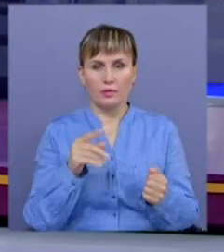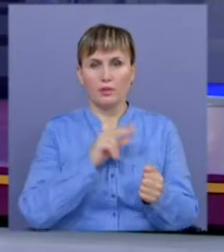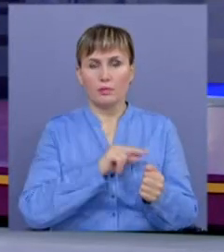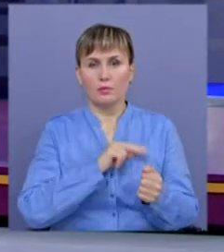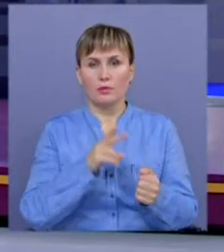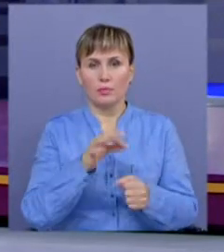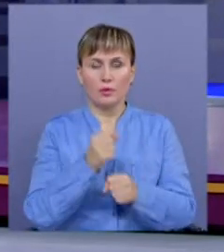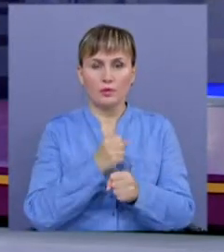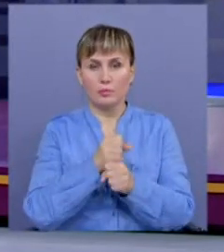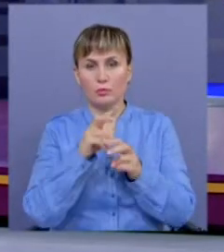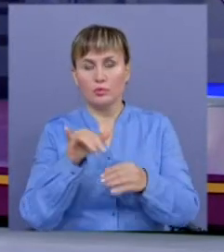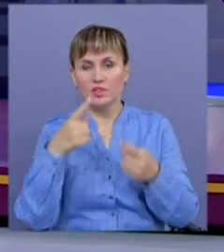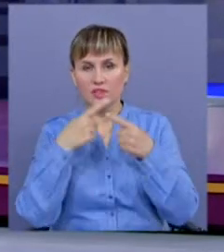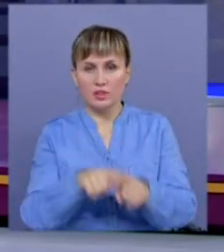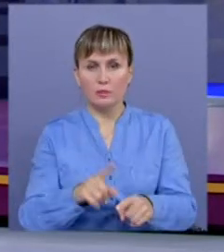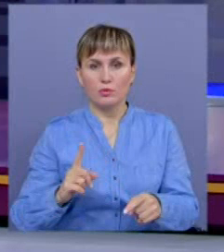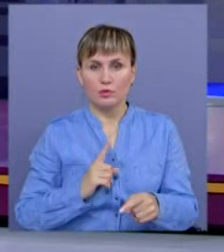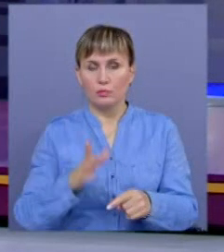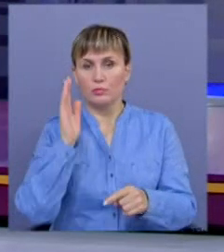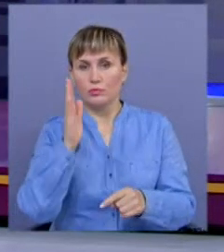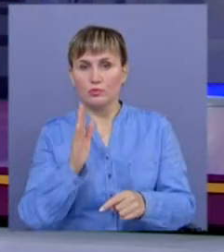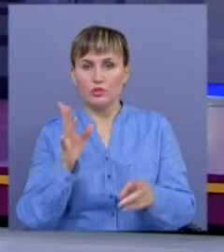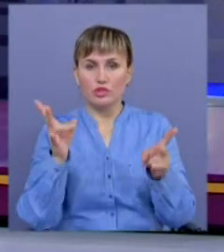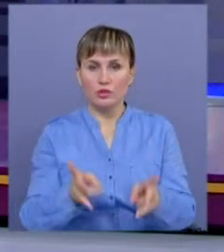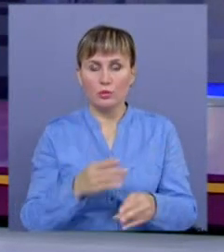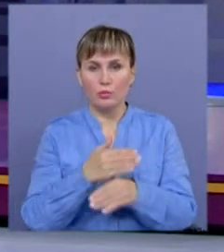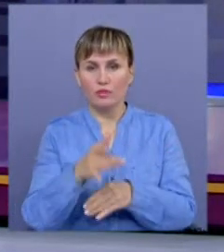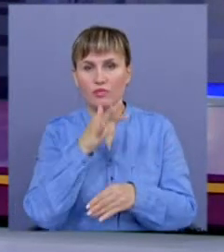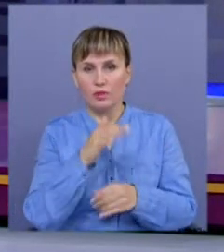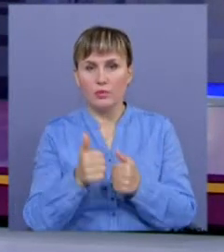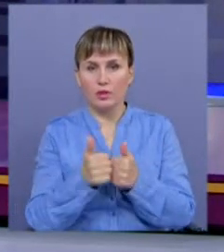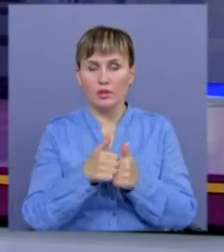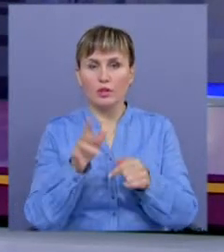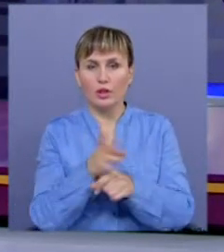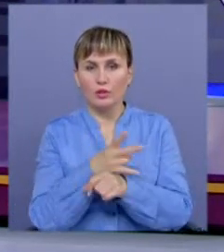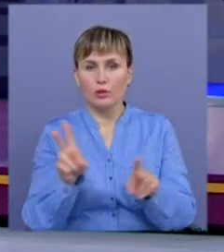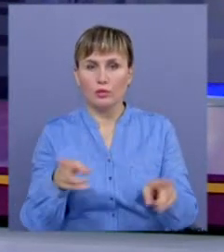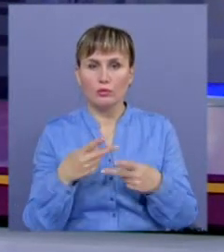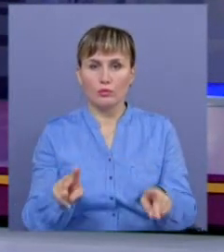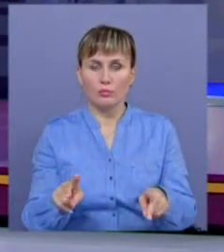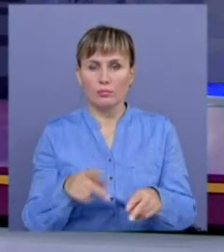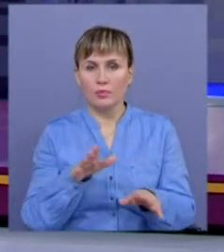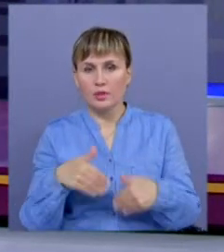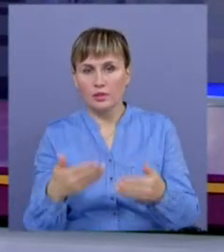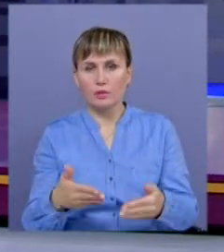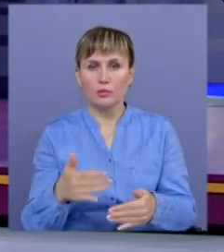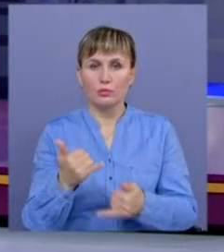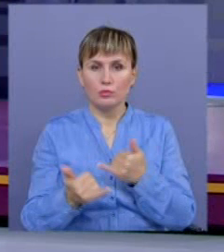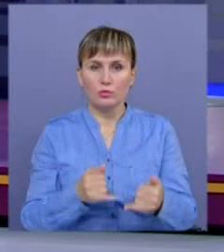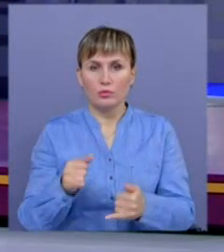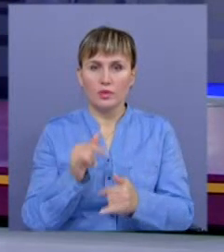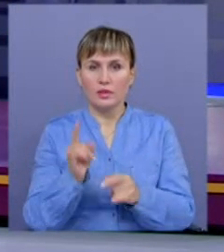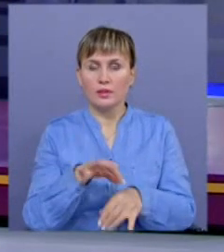по отработанной схеме. Поджидала своих будущих жертв в позднее время возле ночных клубов, предлагая припозднившимся услуги